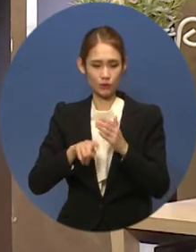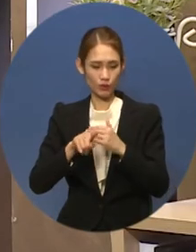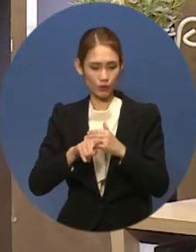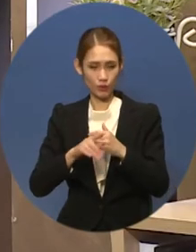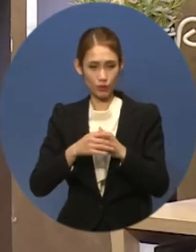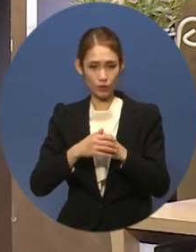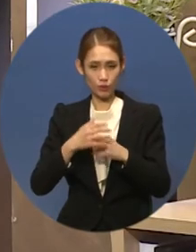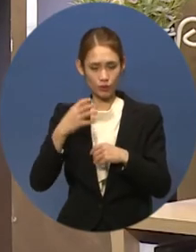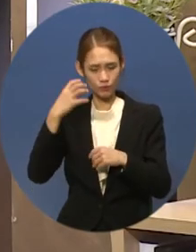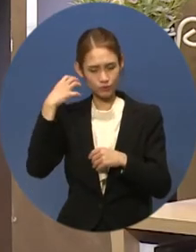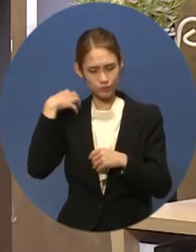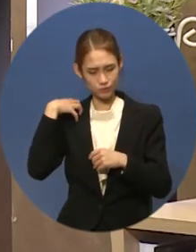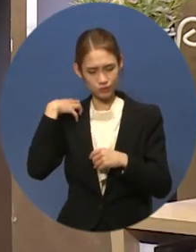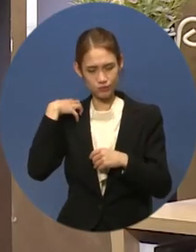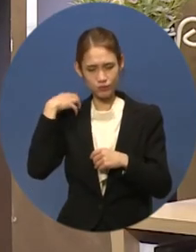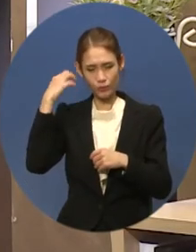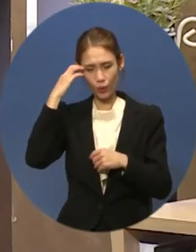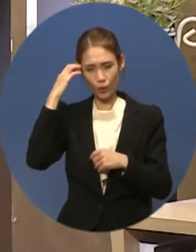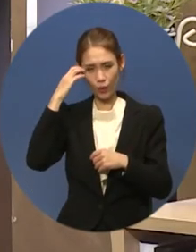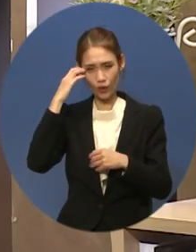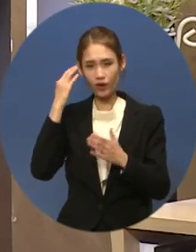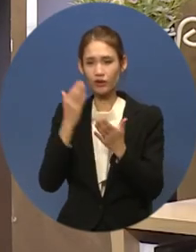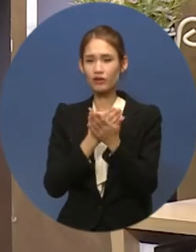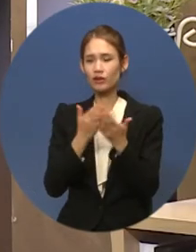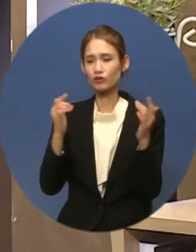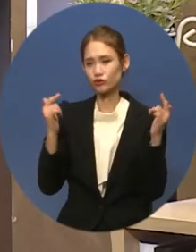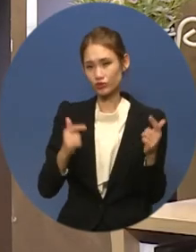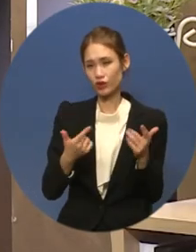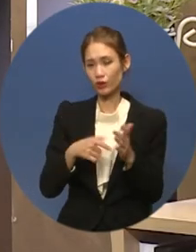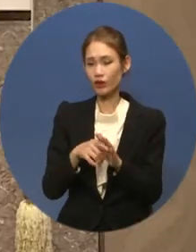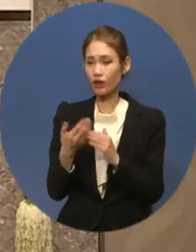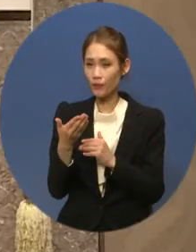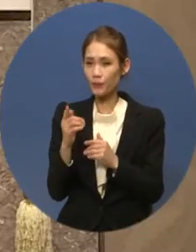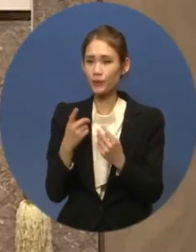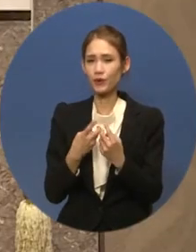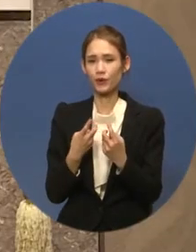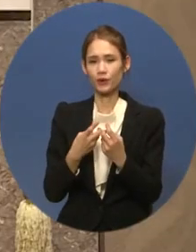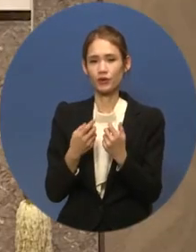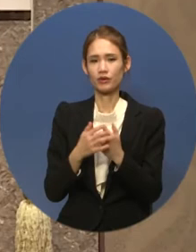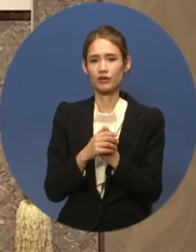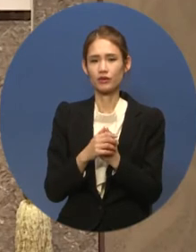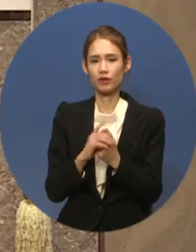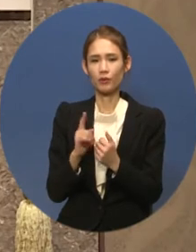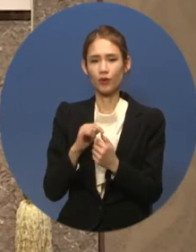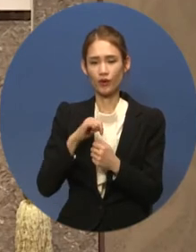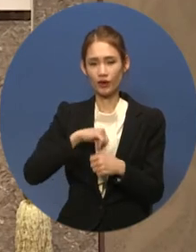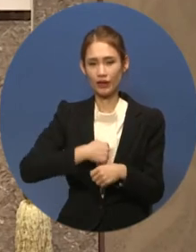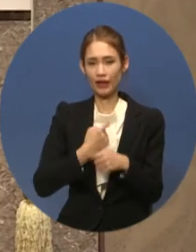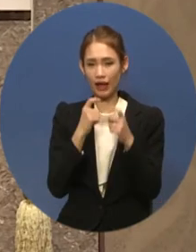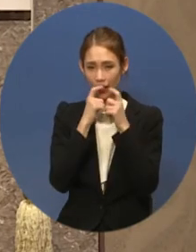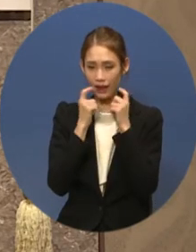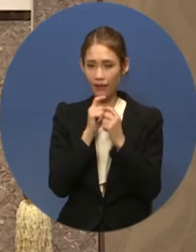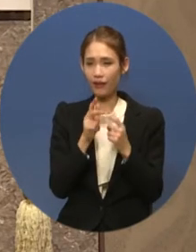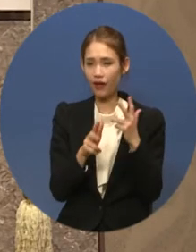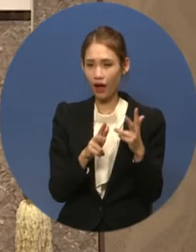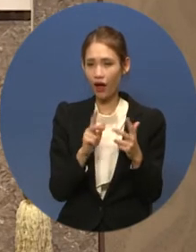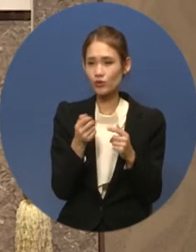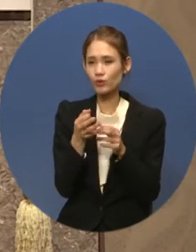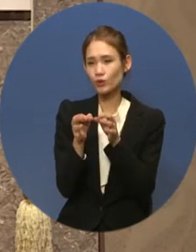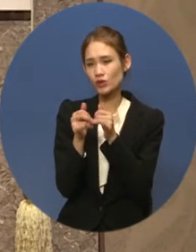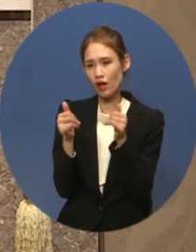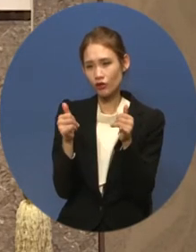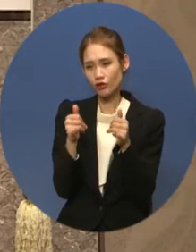고통분담을 위해서 어떠한 달의 노력 때를 기해 셨나요 아무래도 이제 자영업 또 소상공인 분들이 굉장히 많이